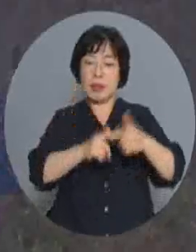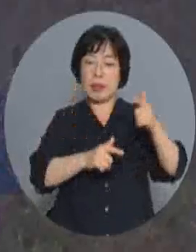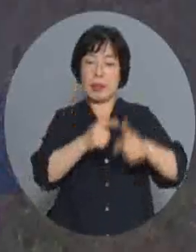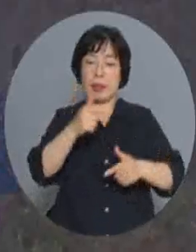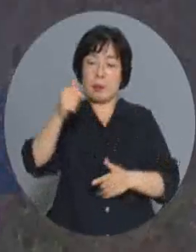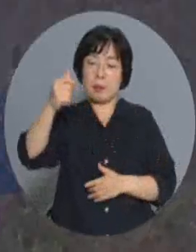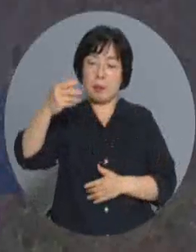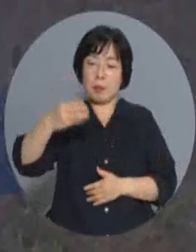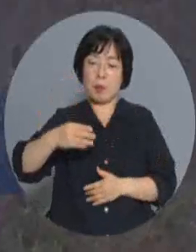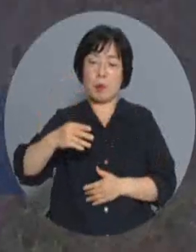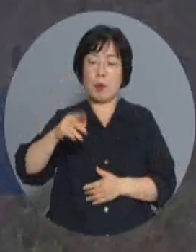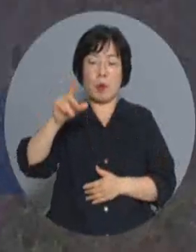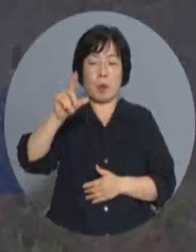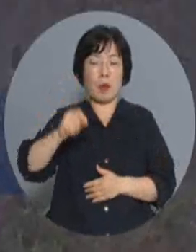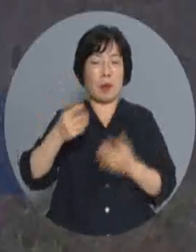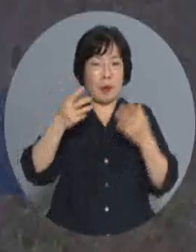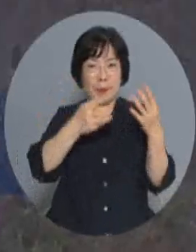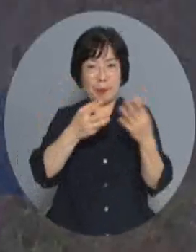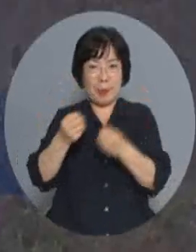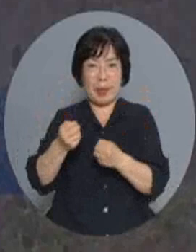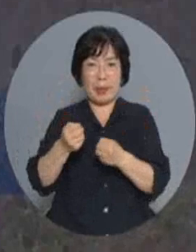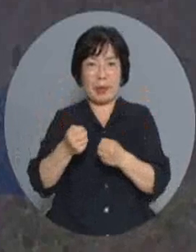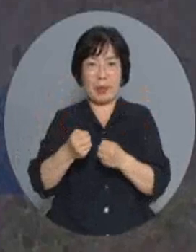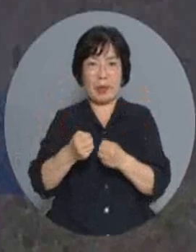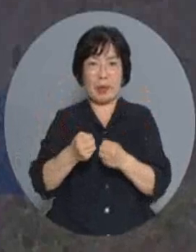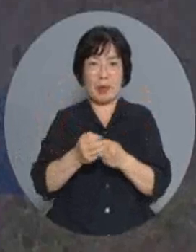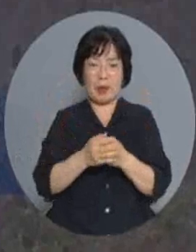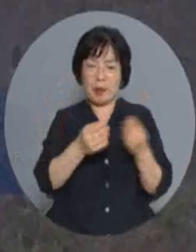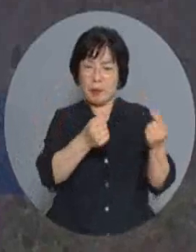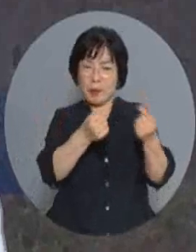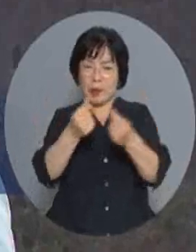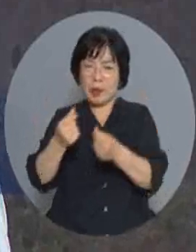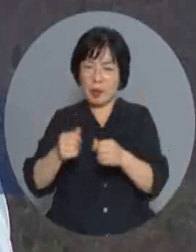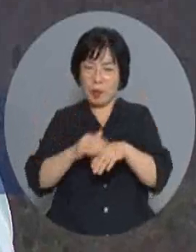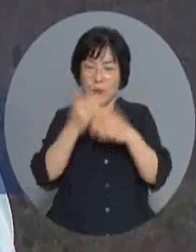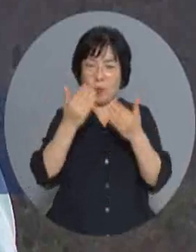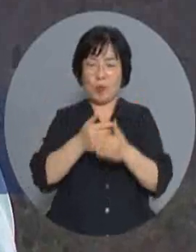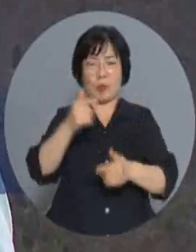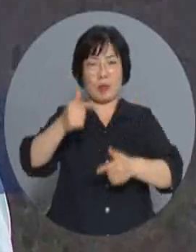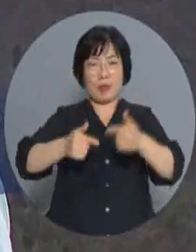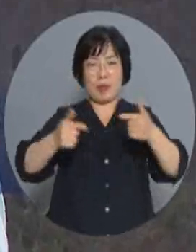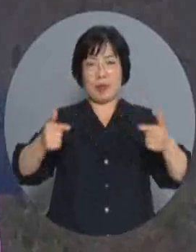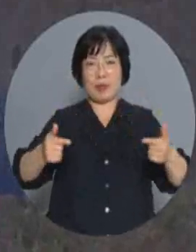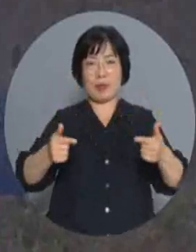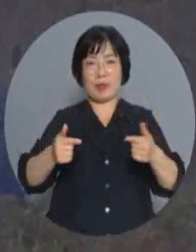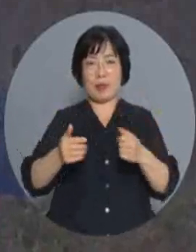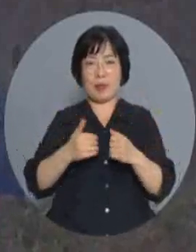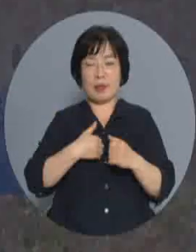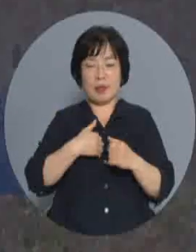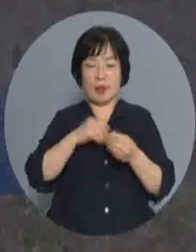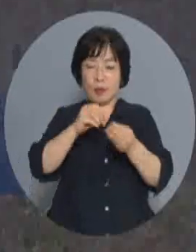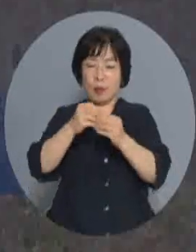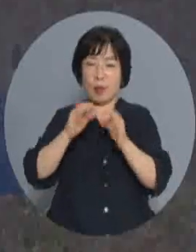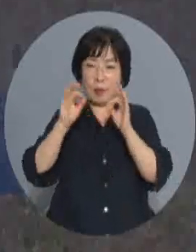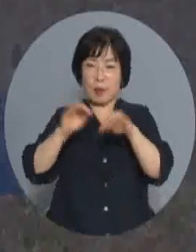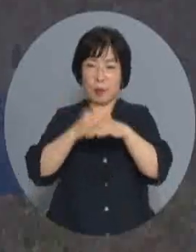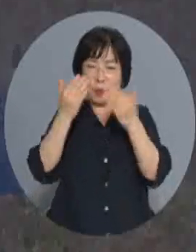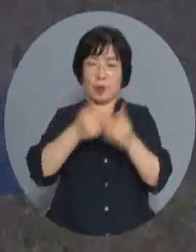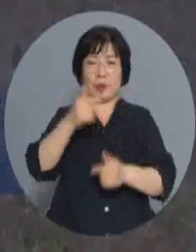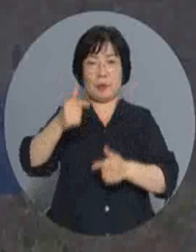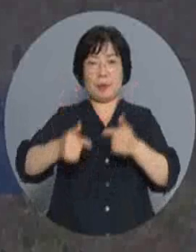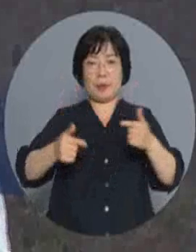천지 만주지도 모르는데 소나무가 같은 비슷한 형태를 갖고 있는 나무는 거의 없어요 제가 이걸 갖고서 다 틀려 가지